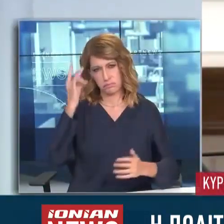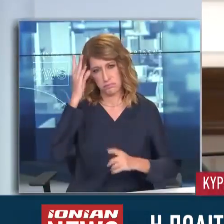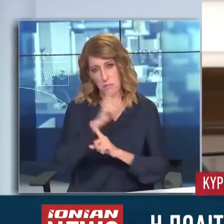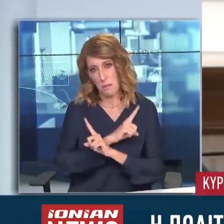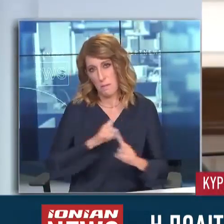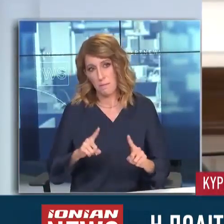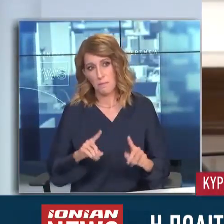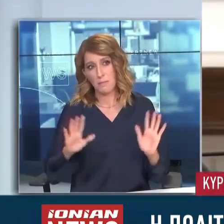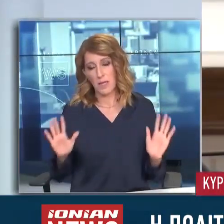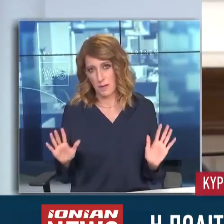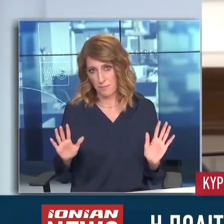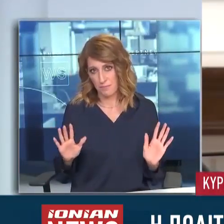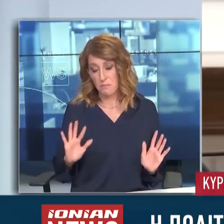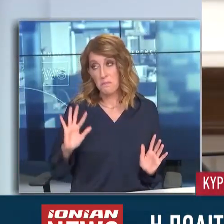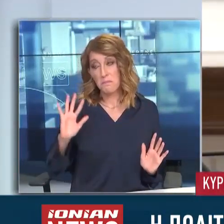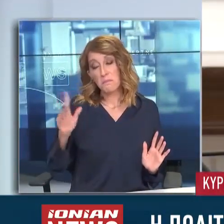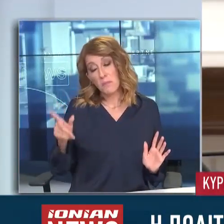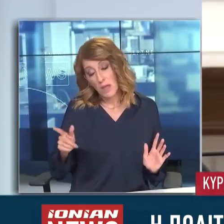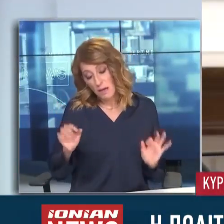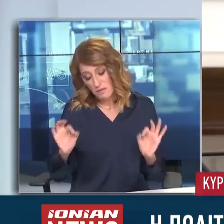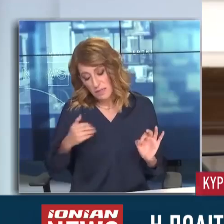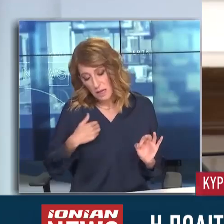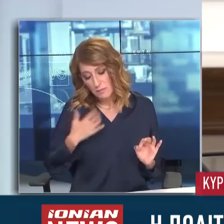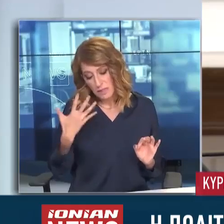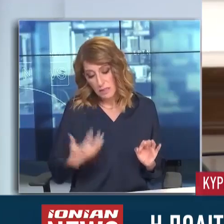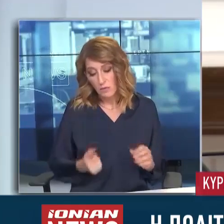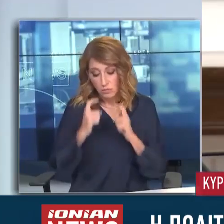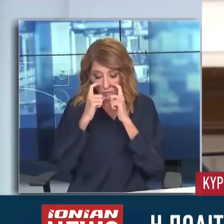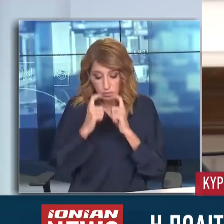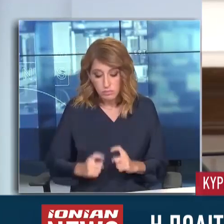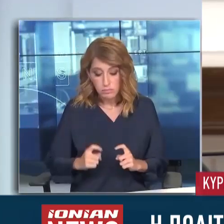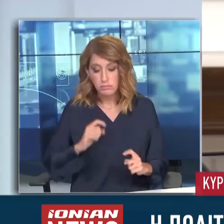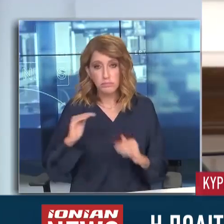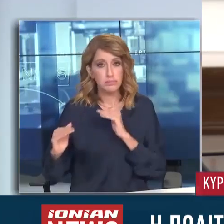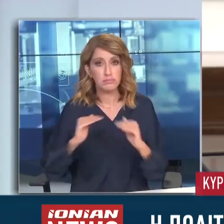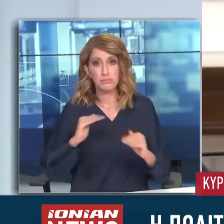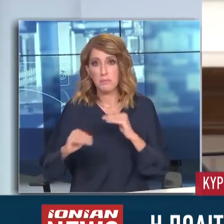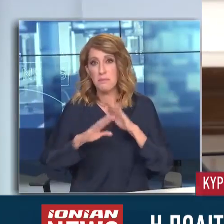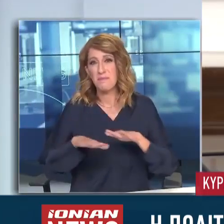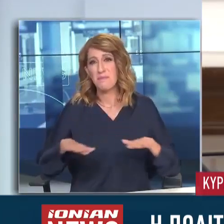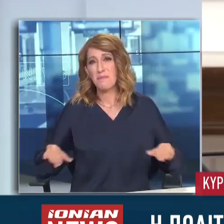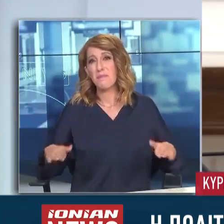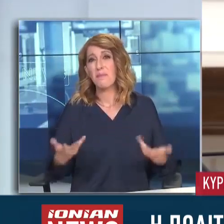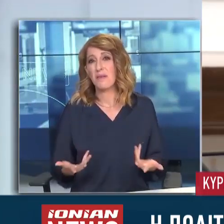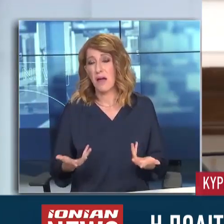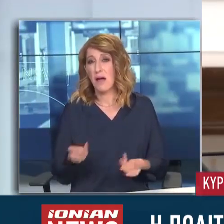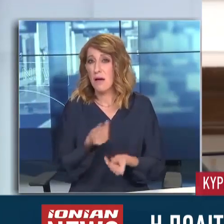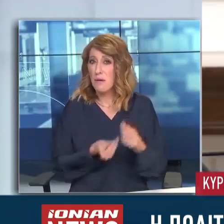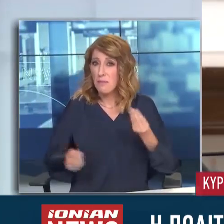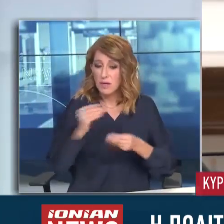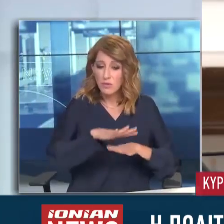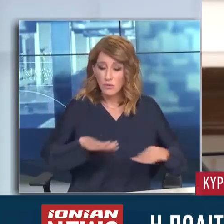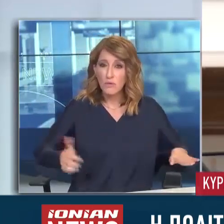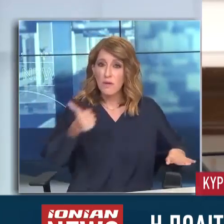μία υποχρέωση να προστατεύσουμε ε τα παιδιά τους εφήβους μας ειδικά αυτά τα οποία είναι θύματα τέτοιων συμπεριφορών